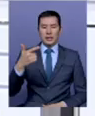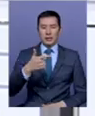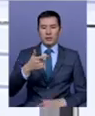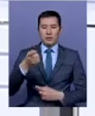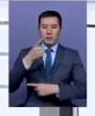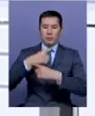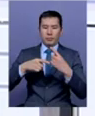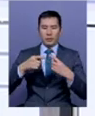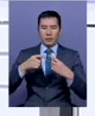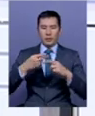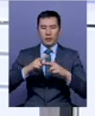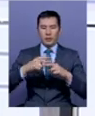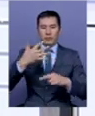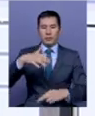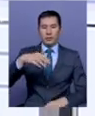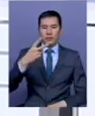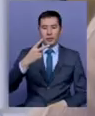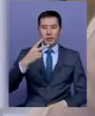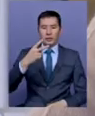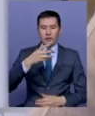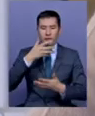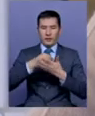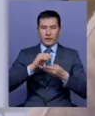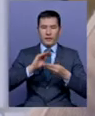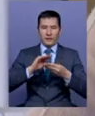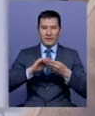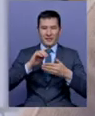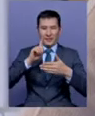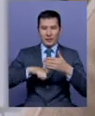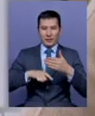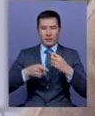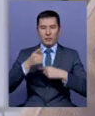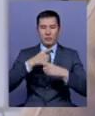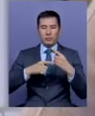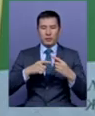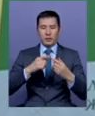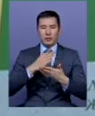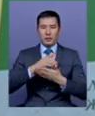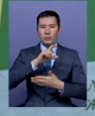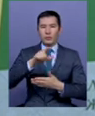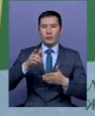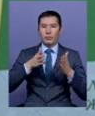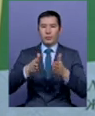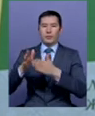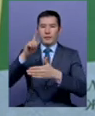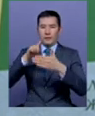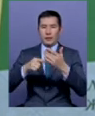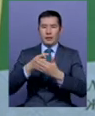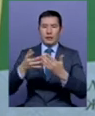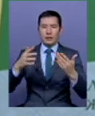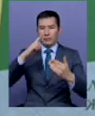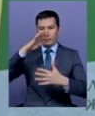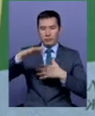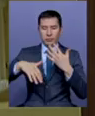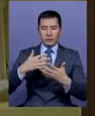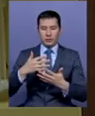қайтып, 52 отандасымыз дәстүрлі дінге оралған. Бұл туралы қалалық дін істері жөніндегі басқарма басшысының орынбасары Ерғали